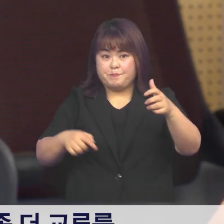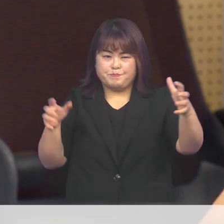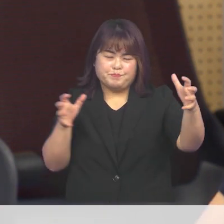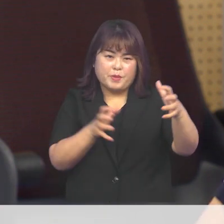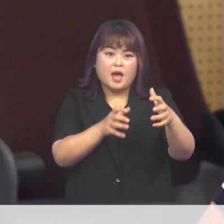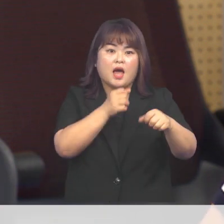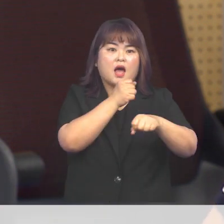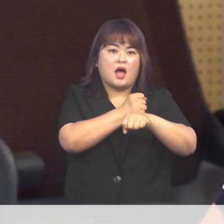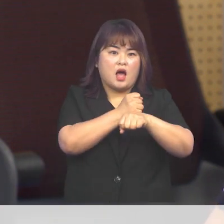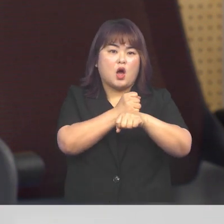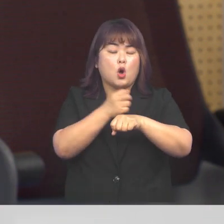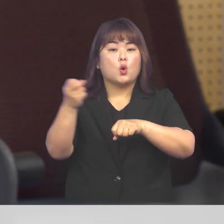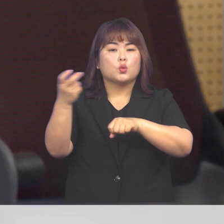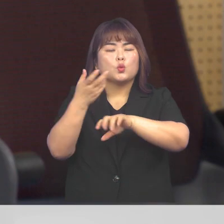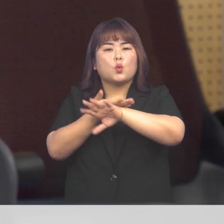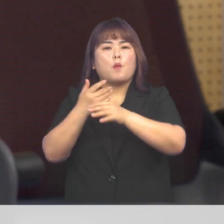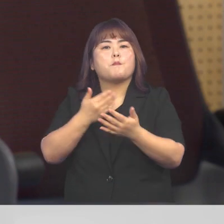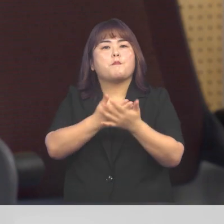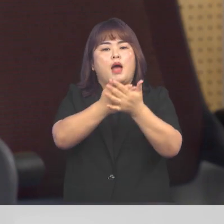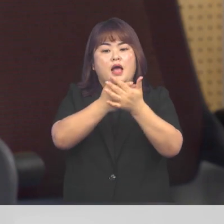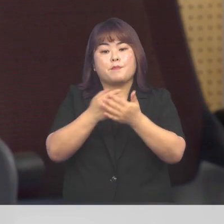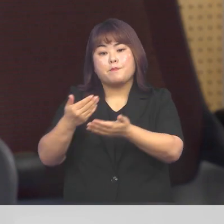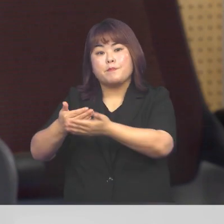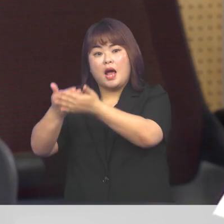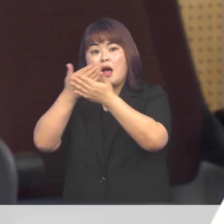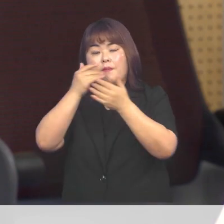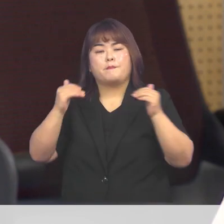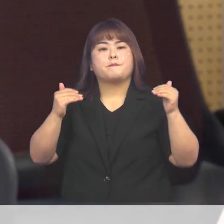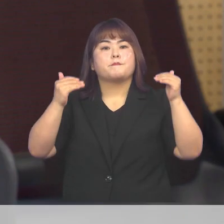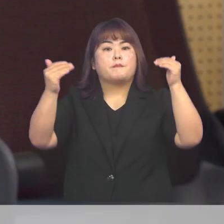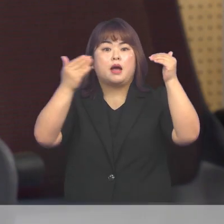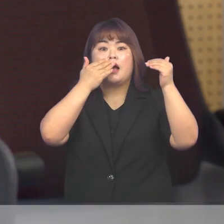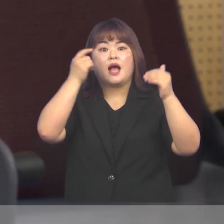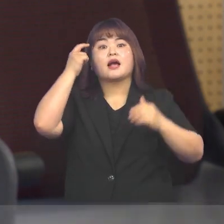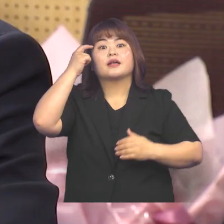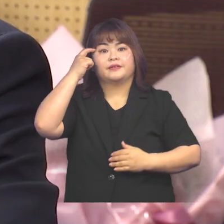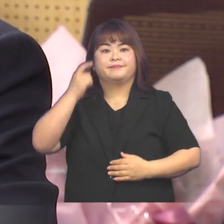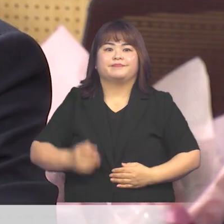서로 발전을 하면 좋겠다는 생각을 합니다.